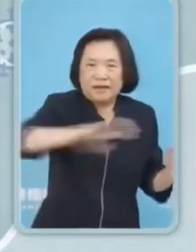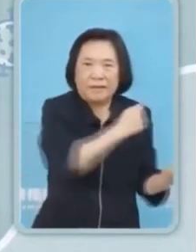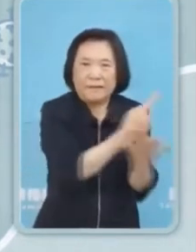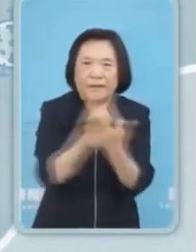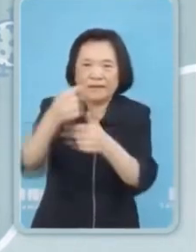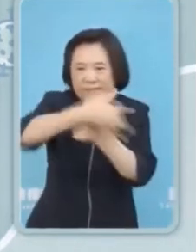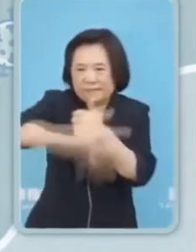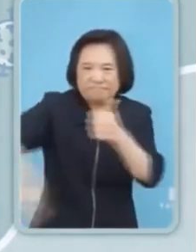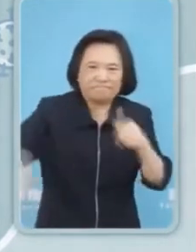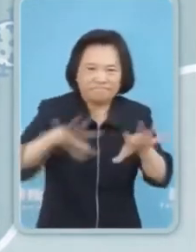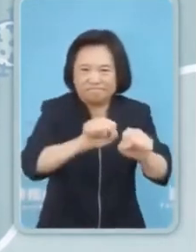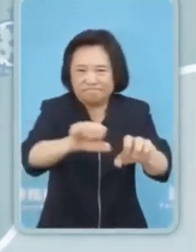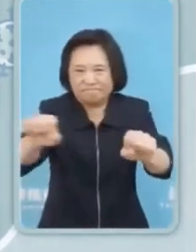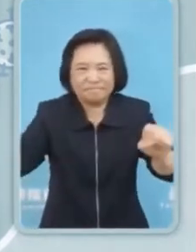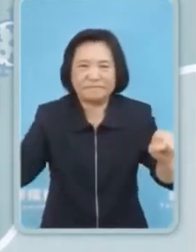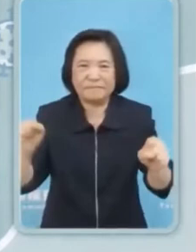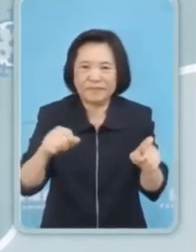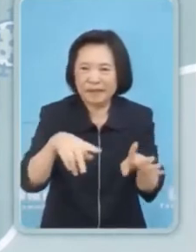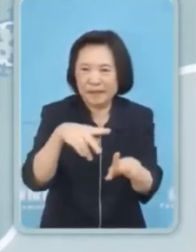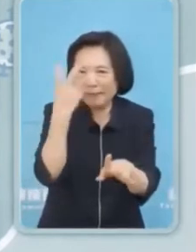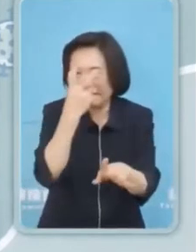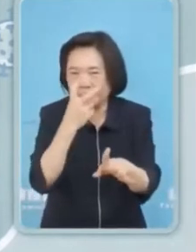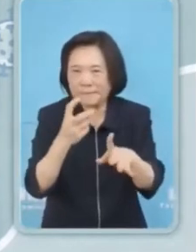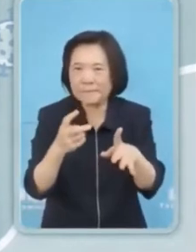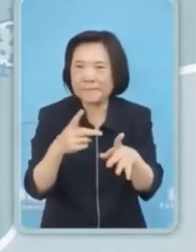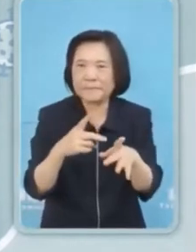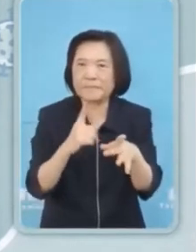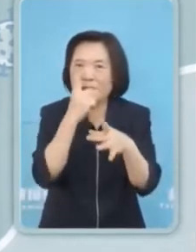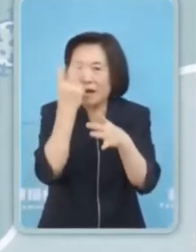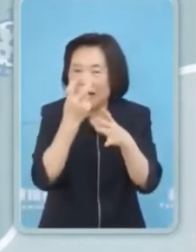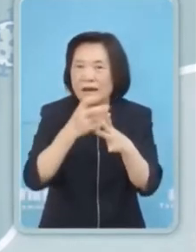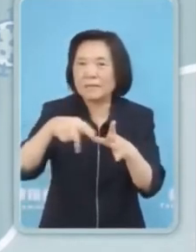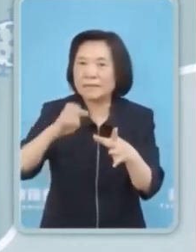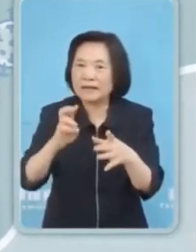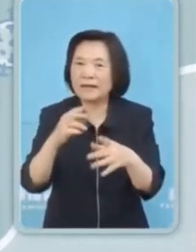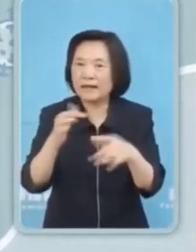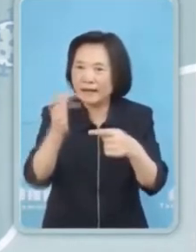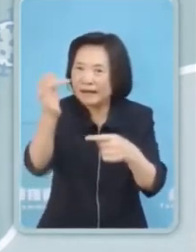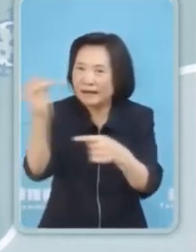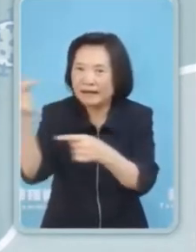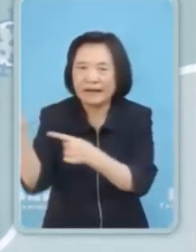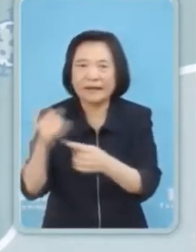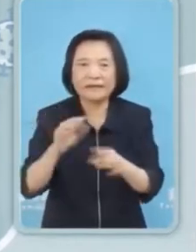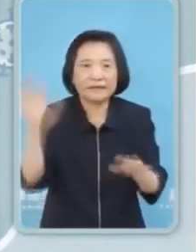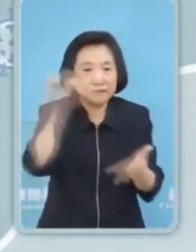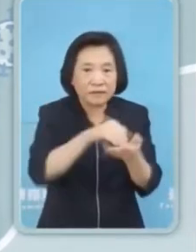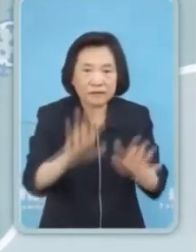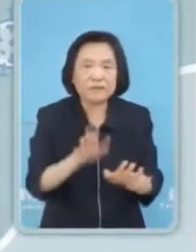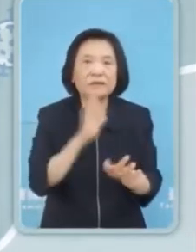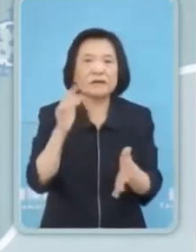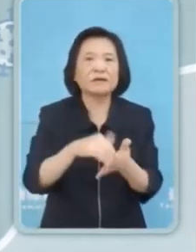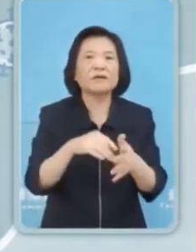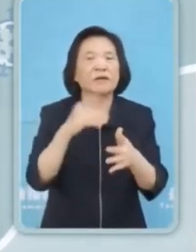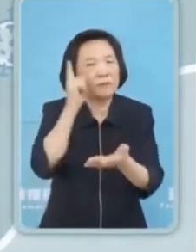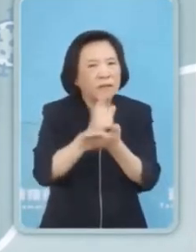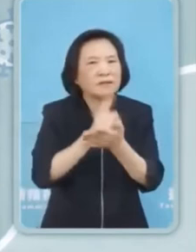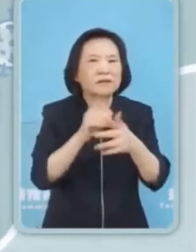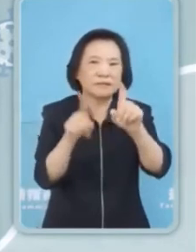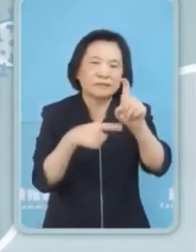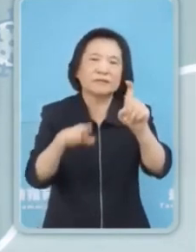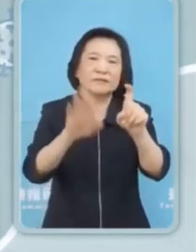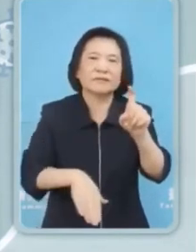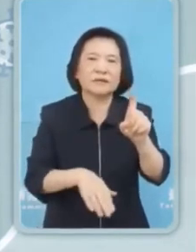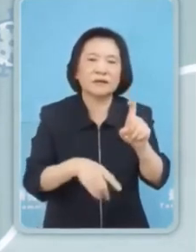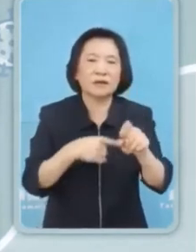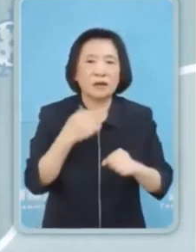这样抓，你知道哈，才可以控制在每天确诊10例以下。我相信呢，只要一放开，这样马上就会回去。但是